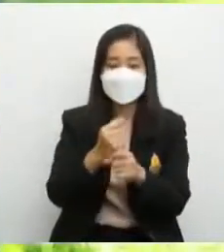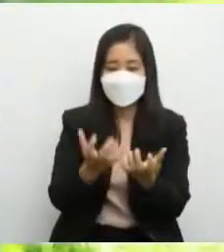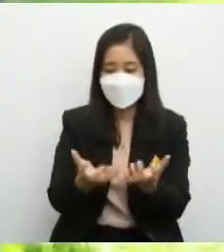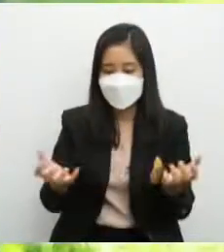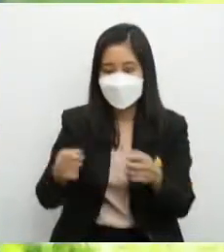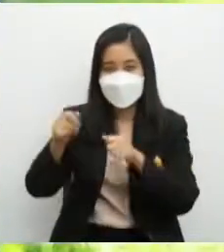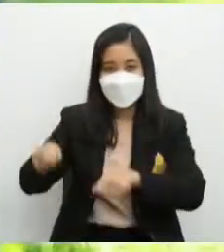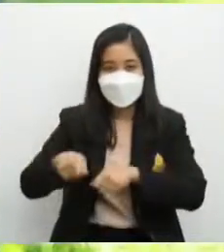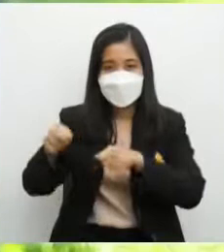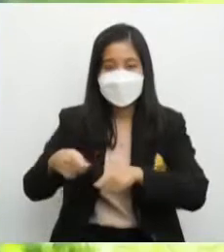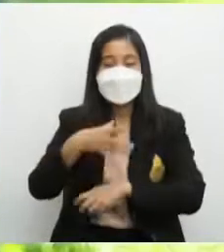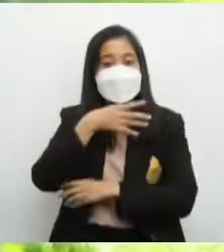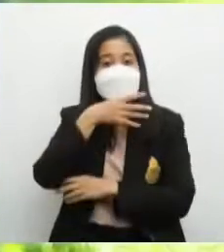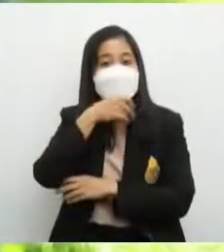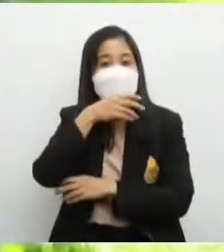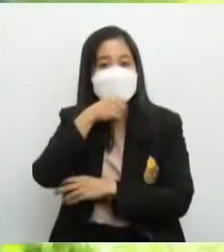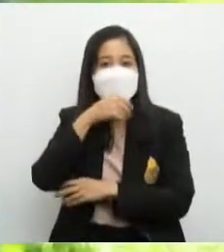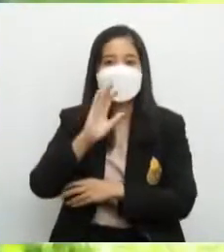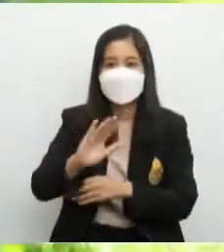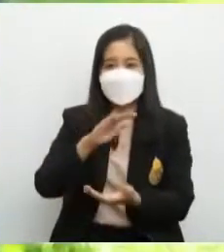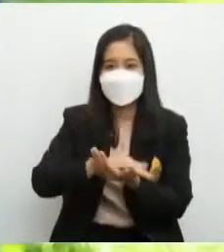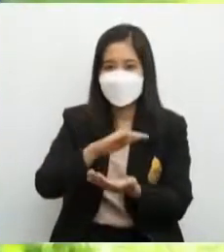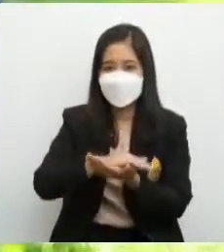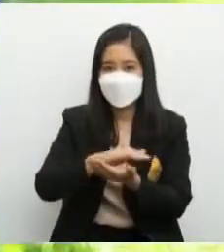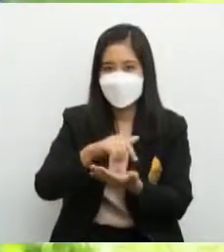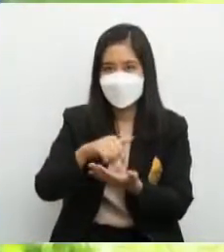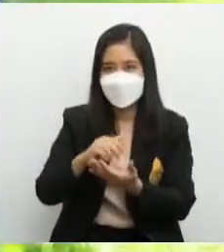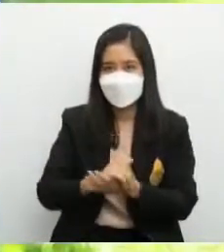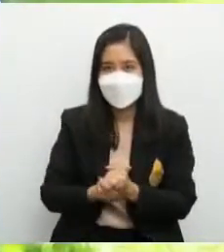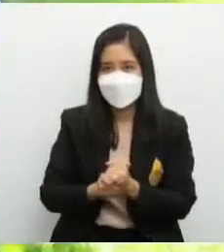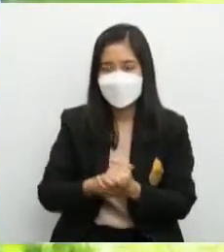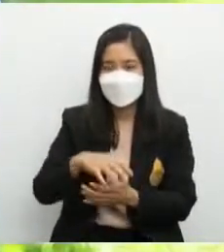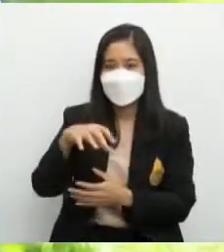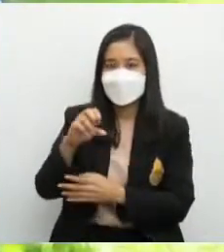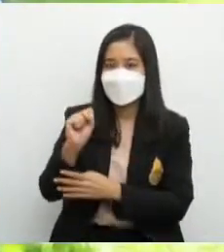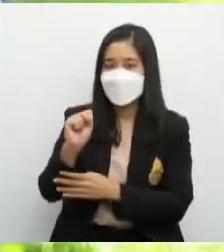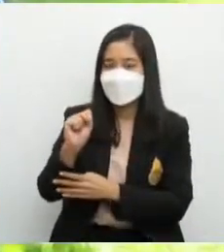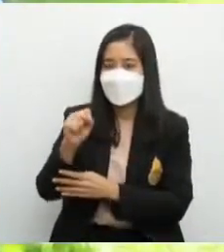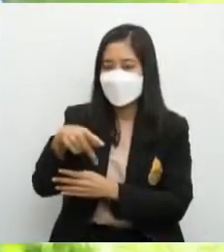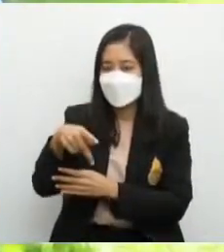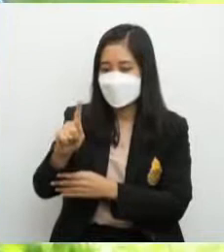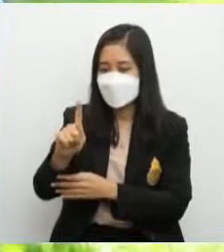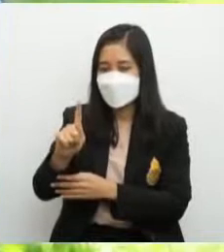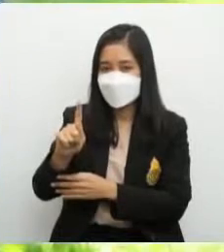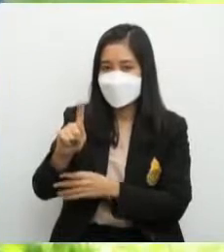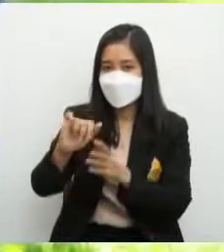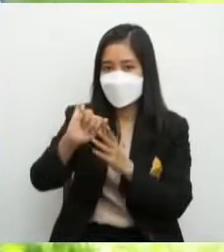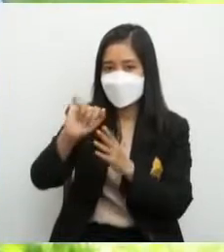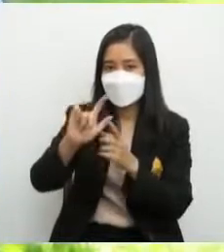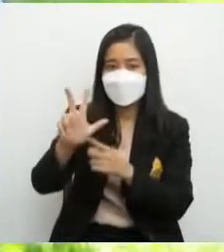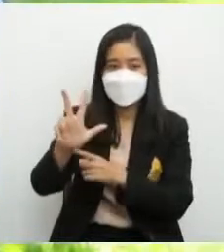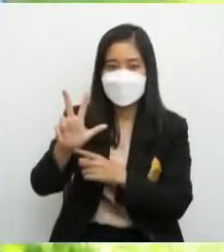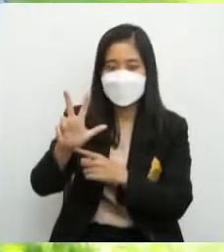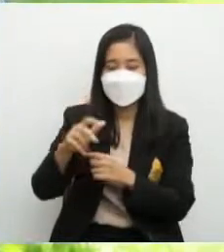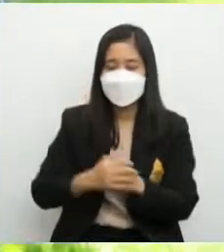ก็คือส้มของโรงเรียนรัฐราชอุปถัมภ์สังกัดสำนักงานเขตพื้นที่การศึกษาประถมศึกษาเชียงใหม่เขต3